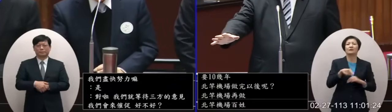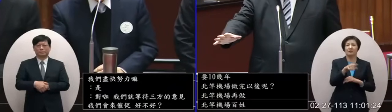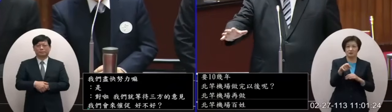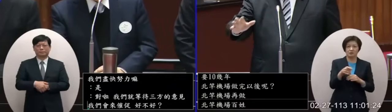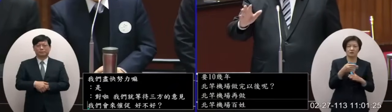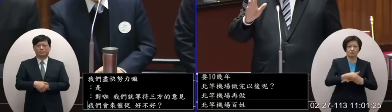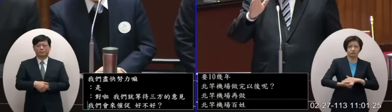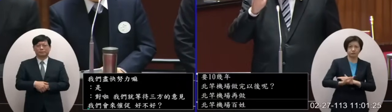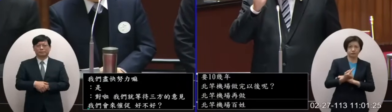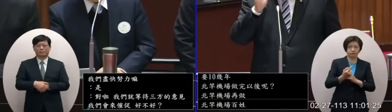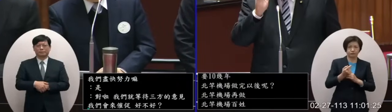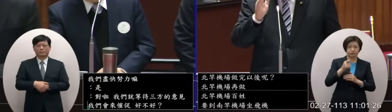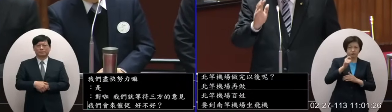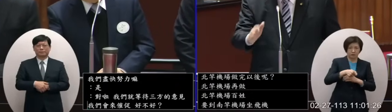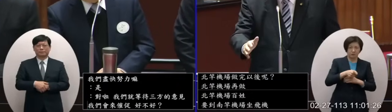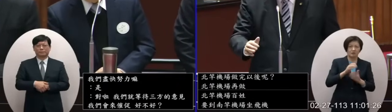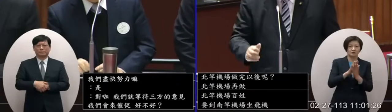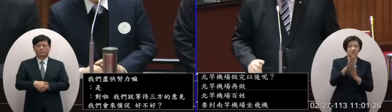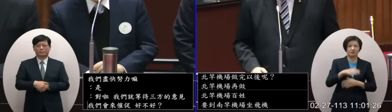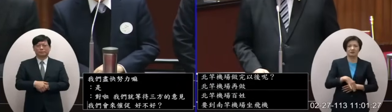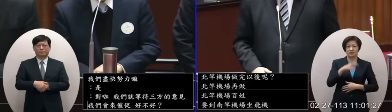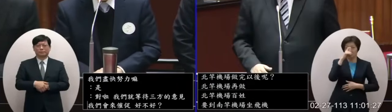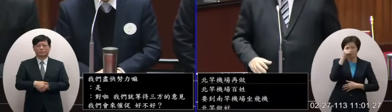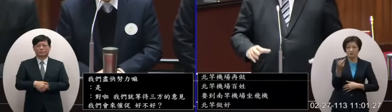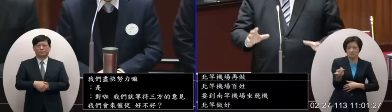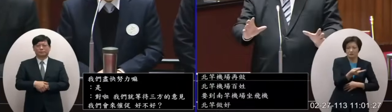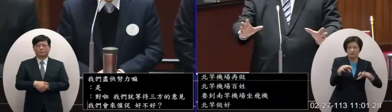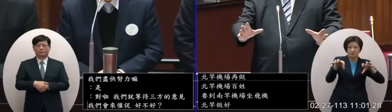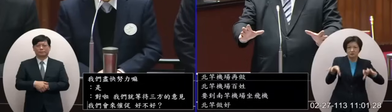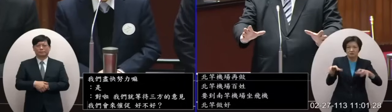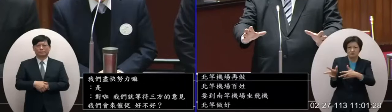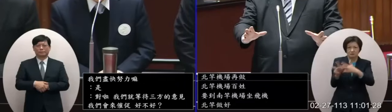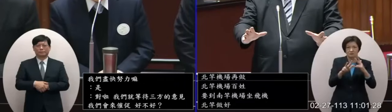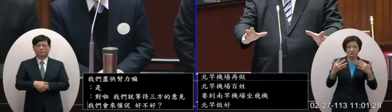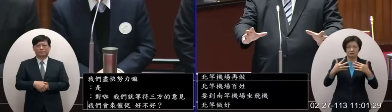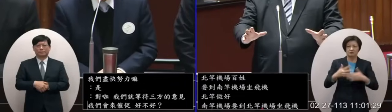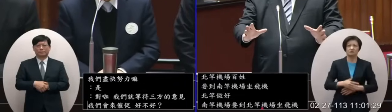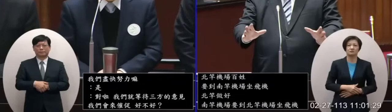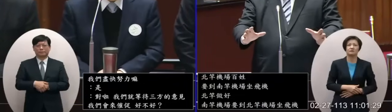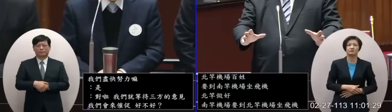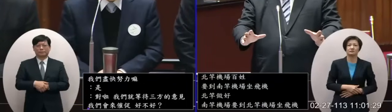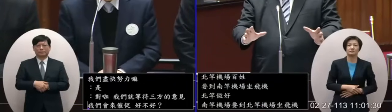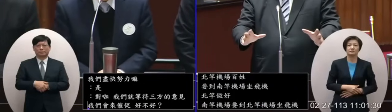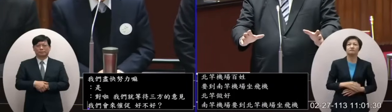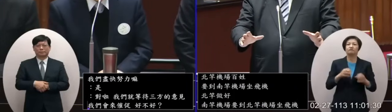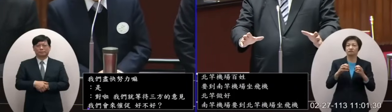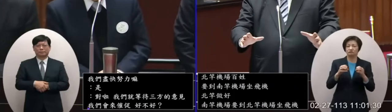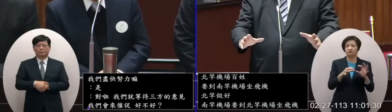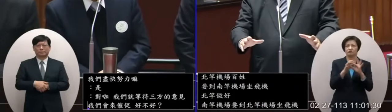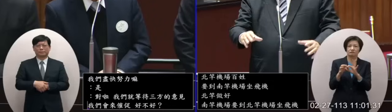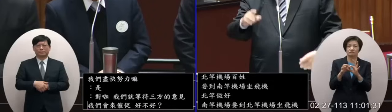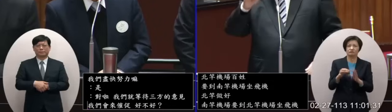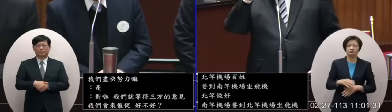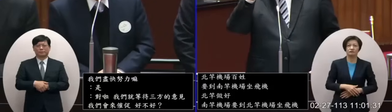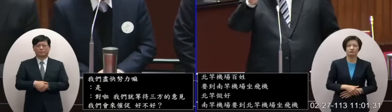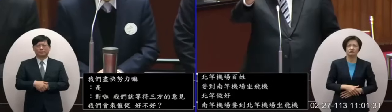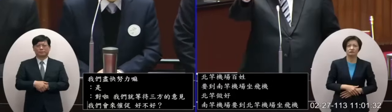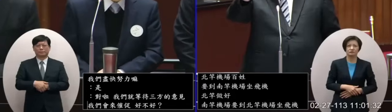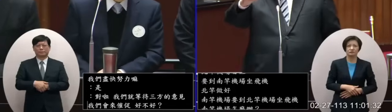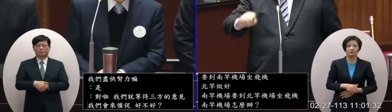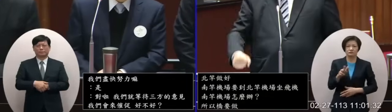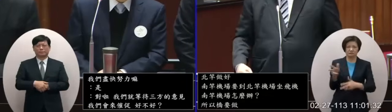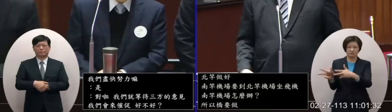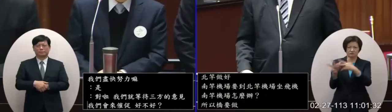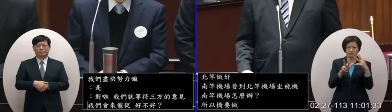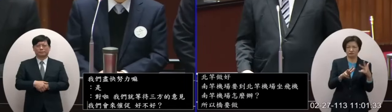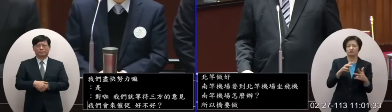定以后，我希望桥的问题哈，我们来讨论，我们来讨论桥的事情，桥一定